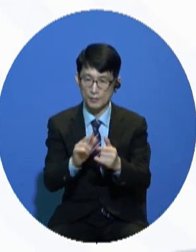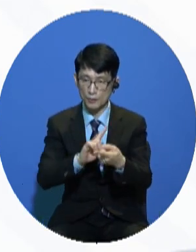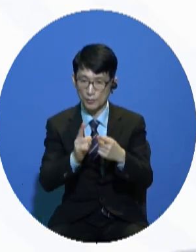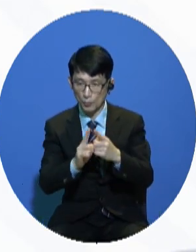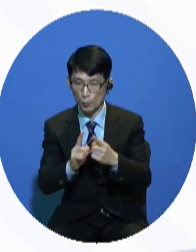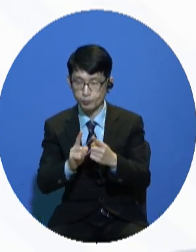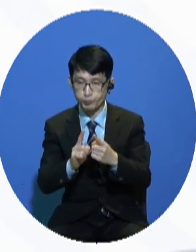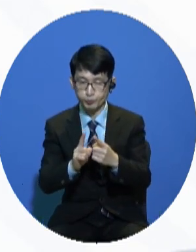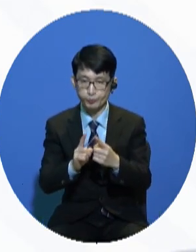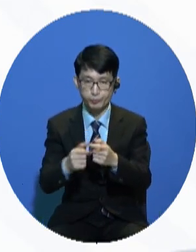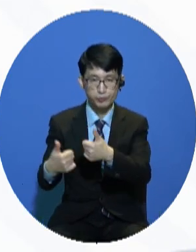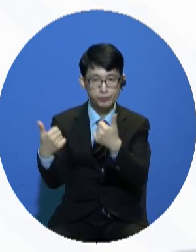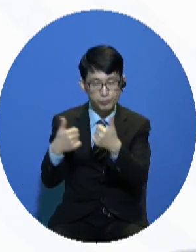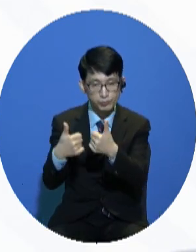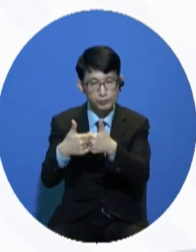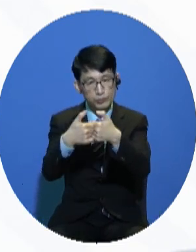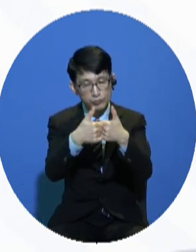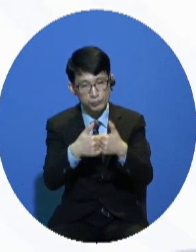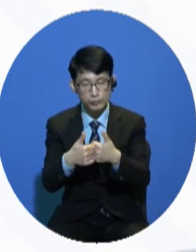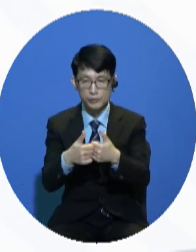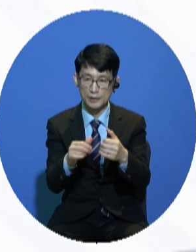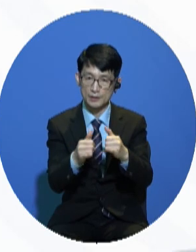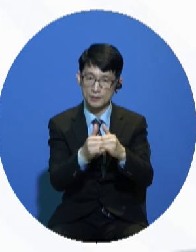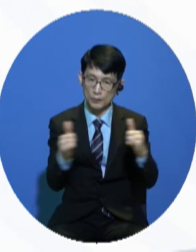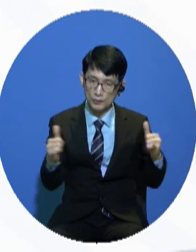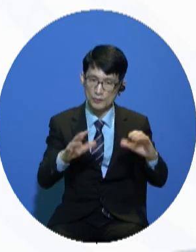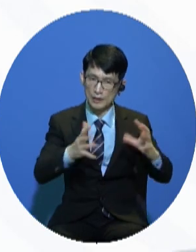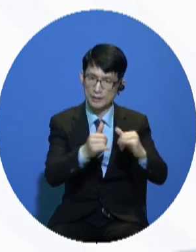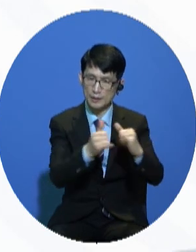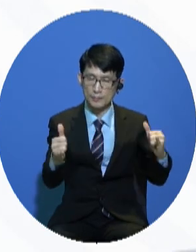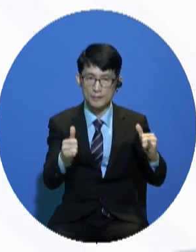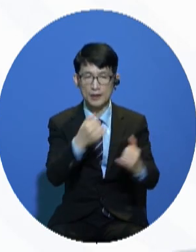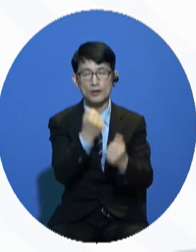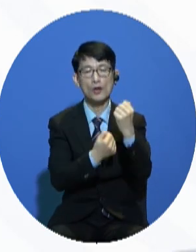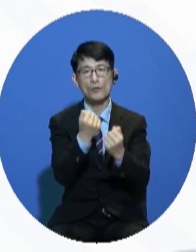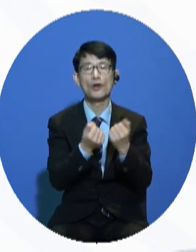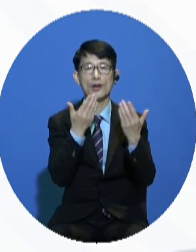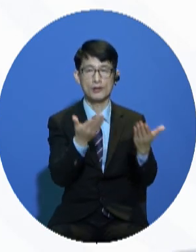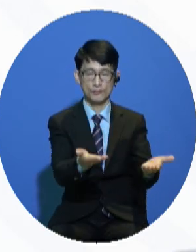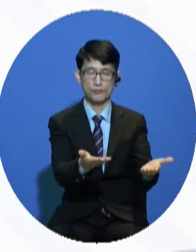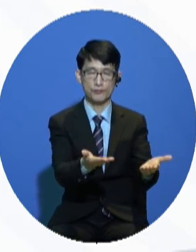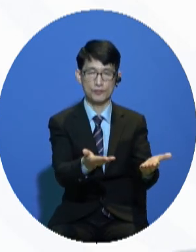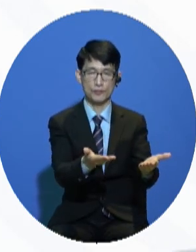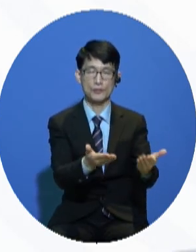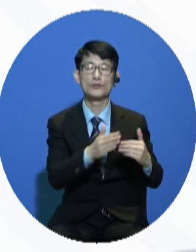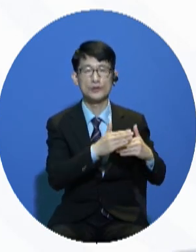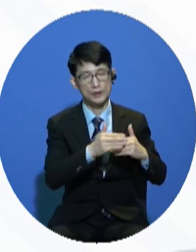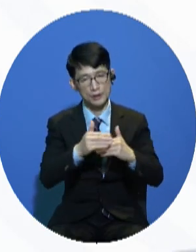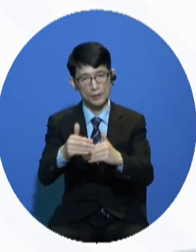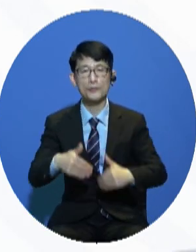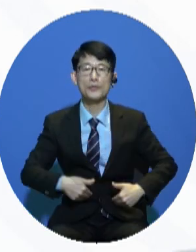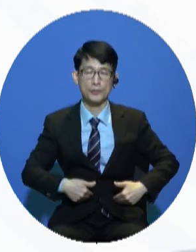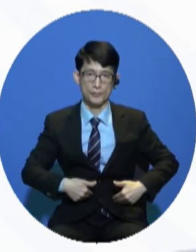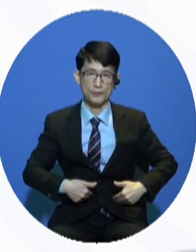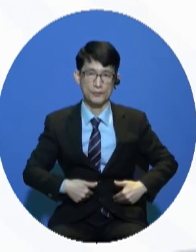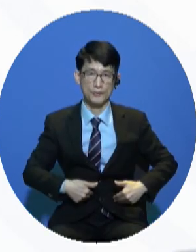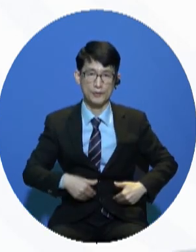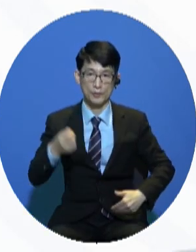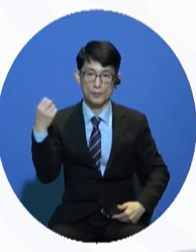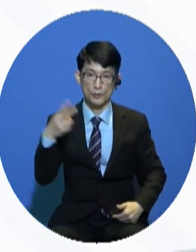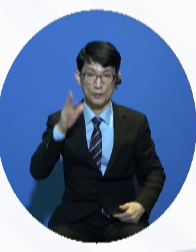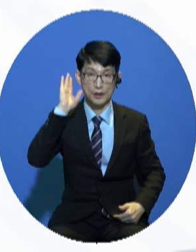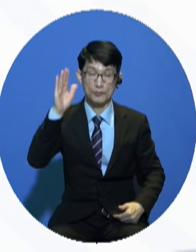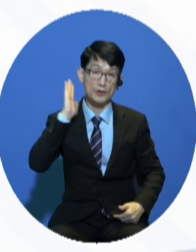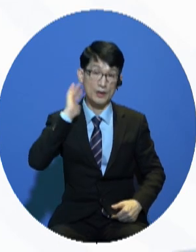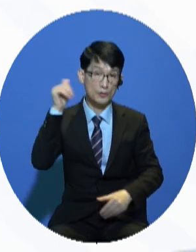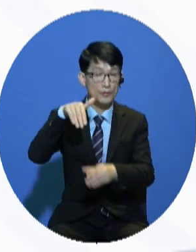만들고, 특히 재정 당국을 설득하고 국민들을 설득하는 이런 작업들도 진행했으면 좋겠고, 특히 이제 앞으로 또 대통령 선거를